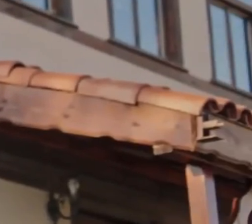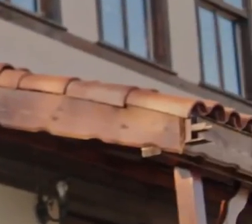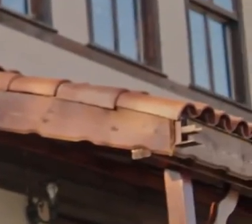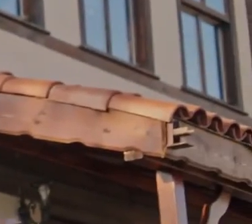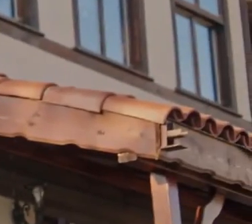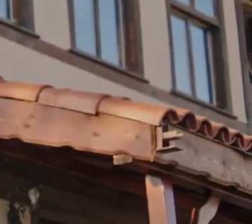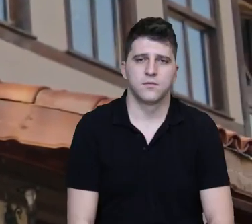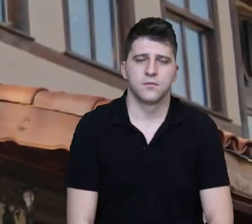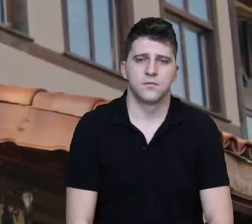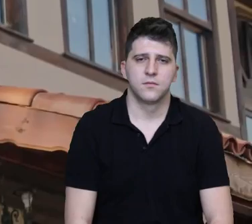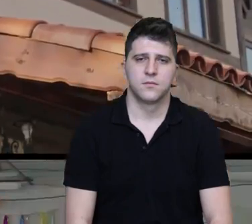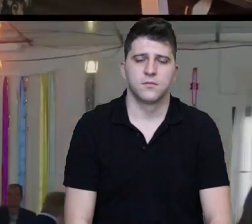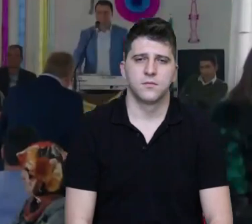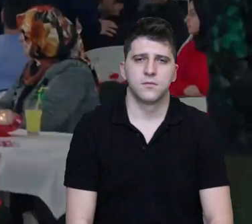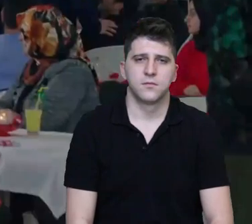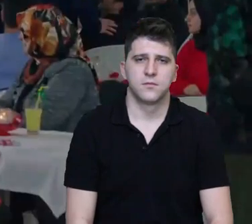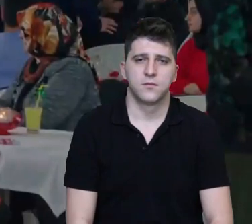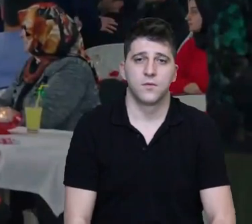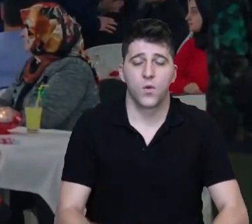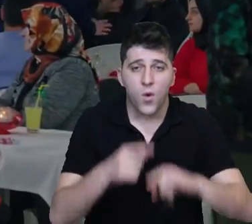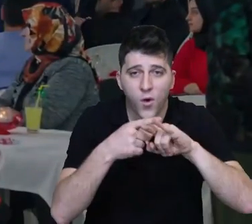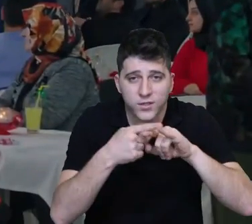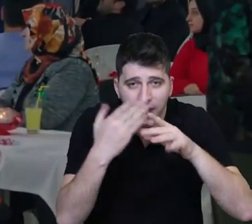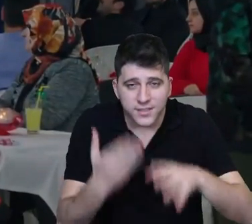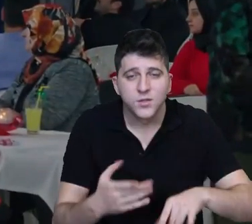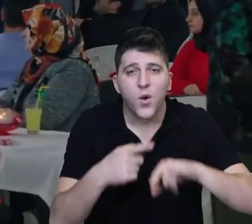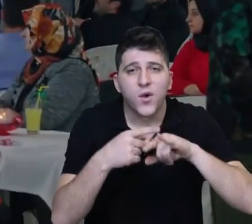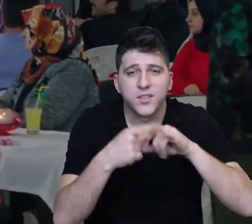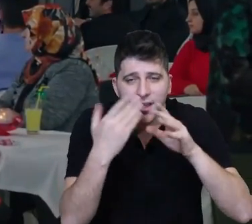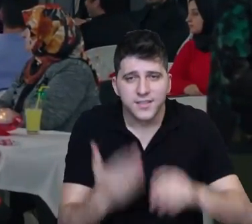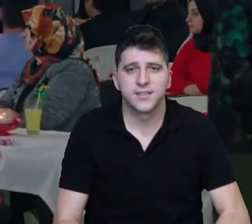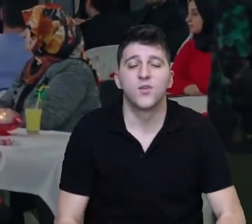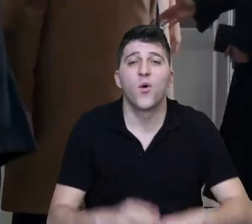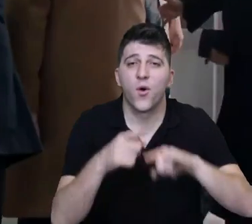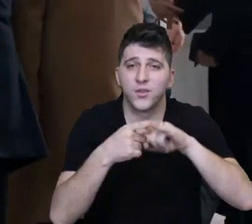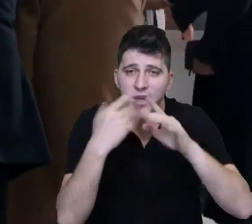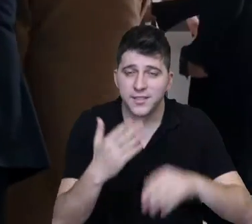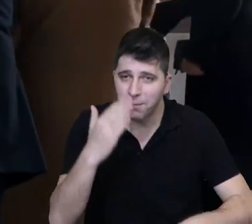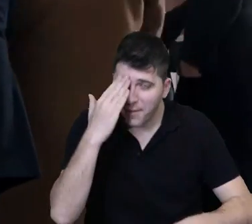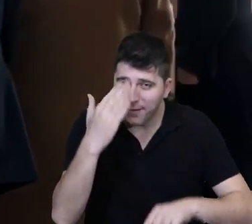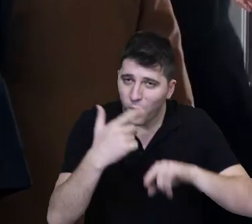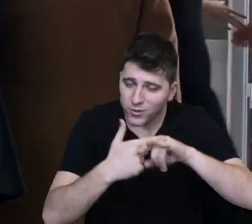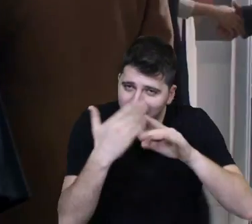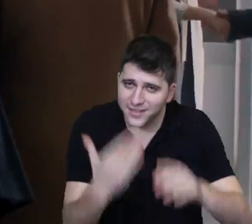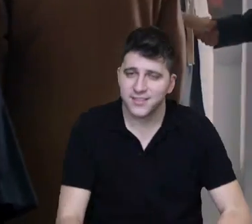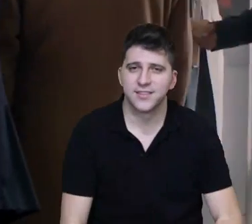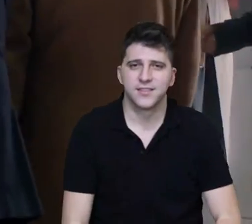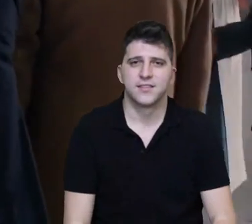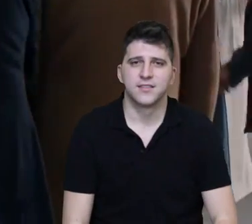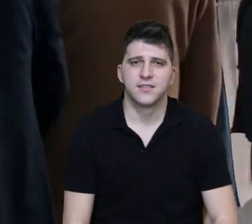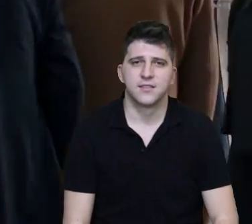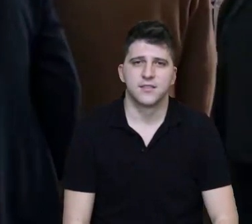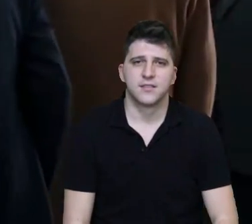Düğün salonuna geçildi. İbrahim'le Nalan sahnedeki masada kızlar davetlileri karşılıyor. Merhaba, hoş geldiniz.